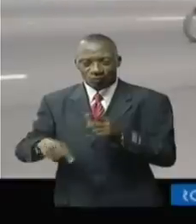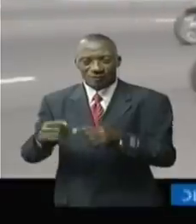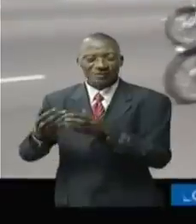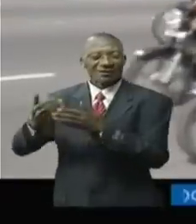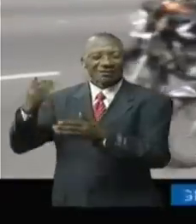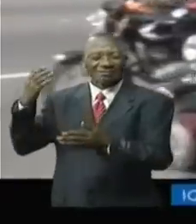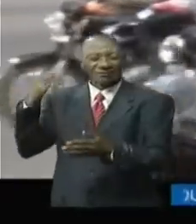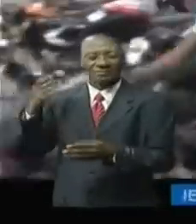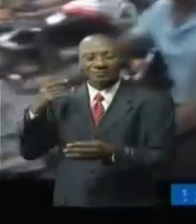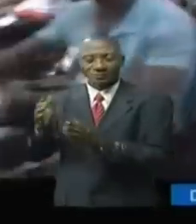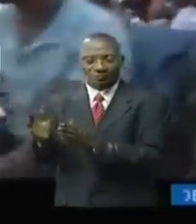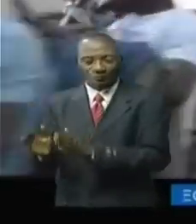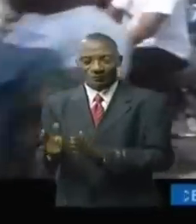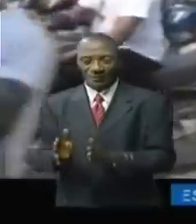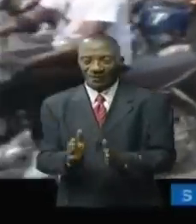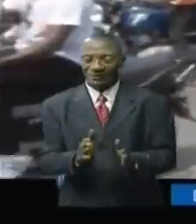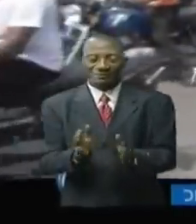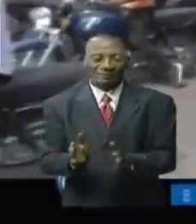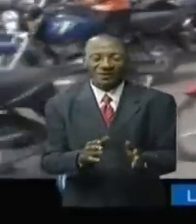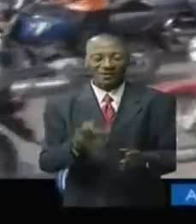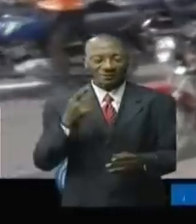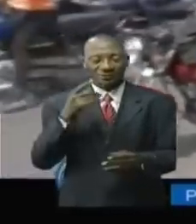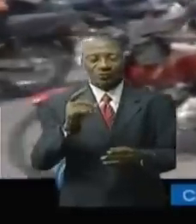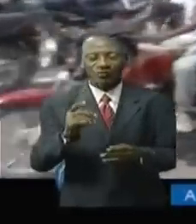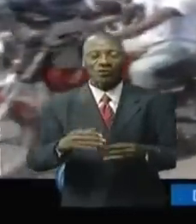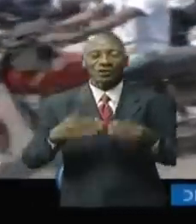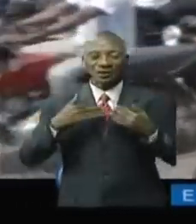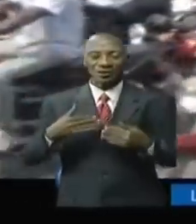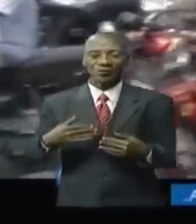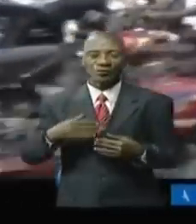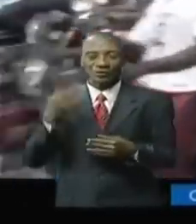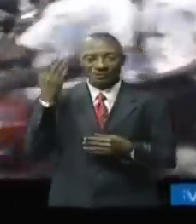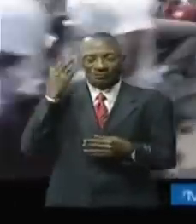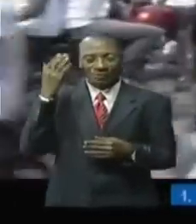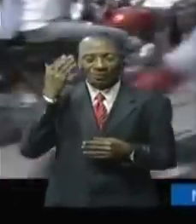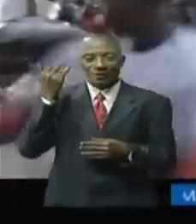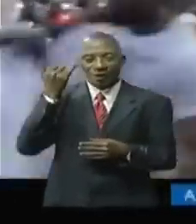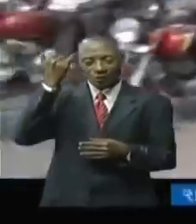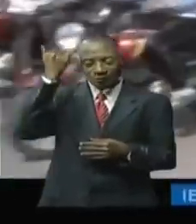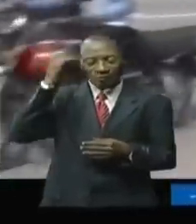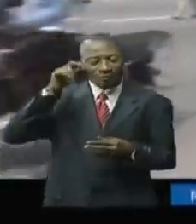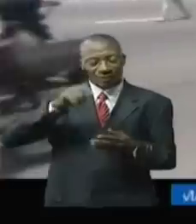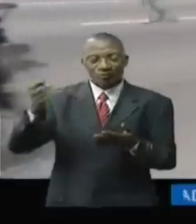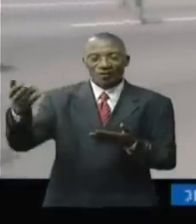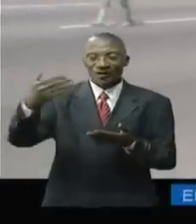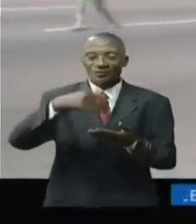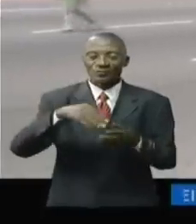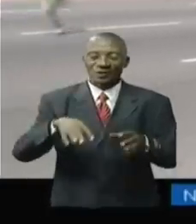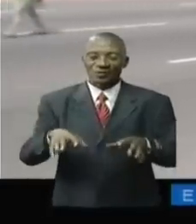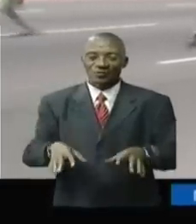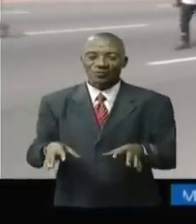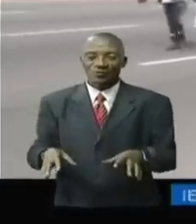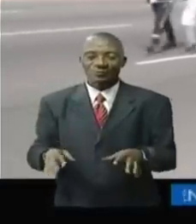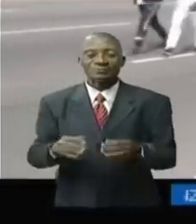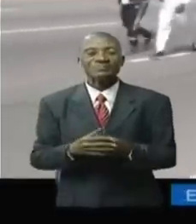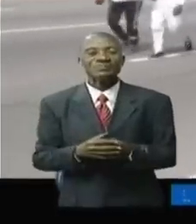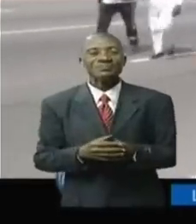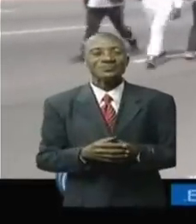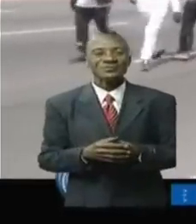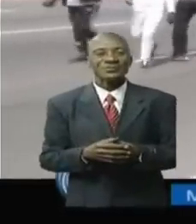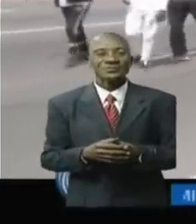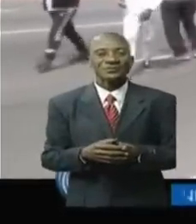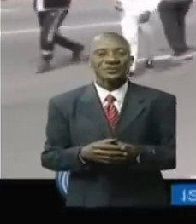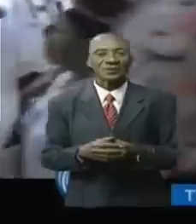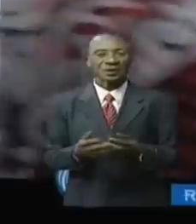Anamongo à travers une marche de soutien et de remerciements aux institutions de la République. Cette marche est partie de